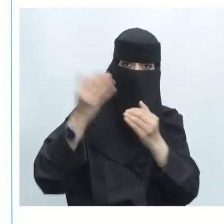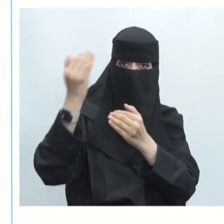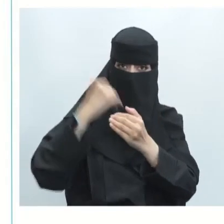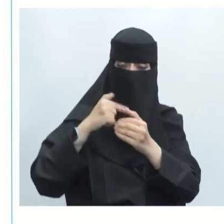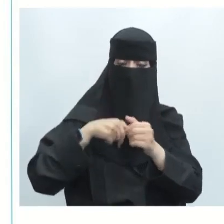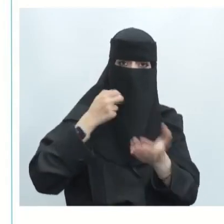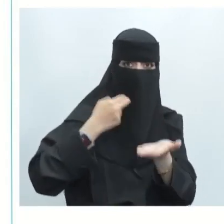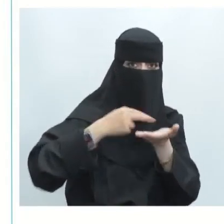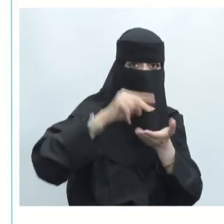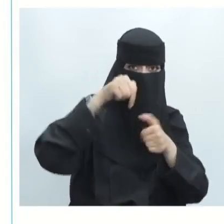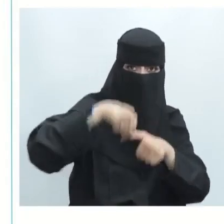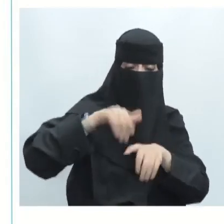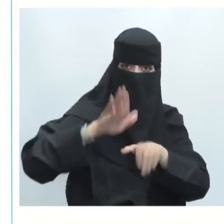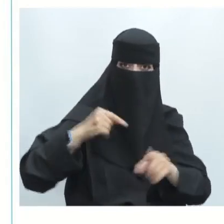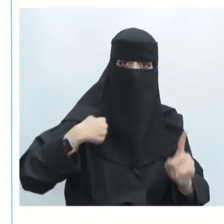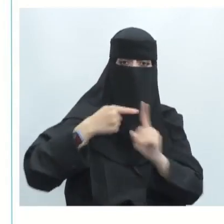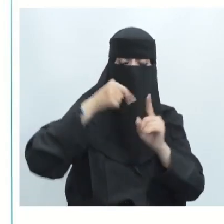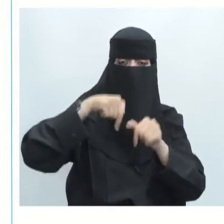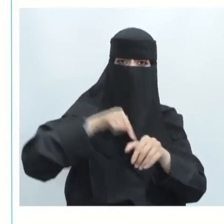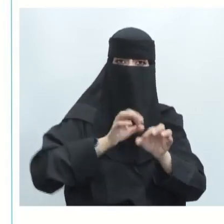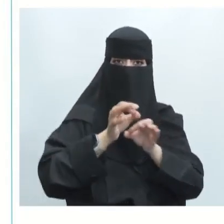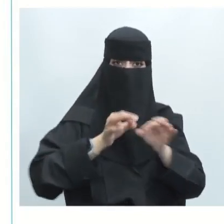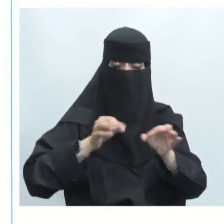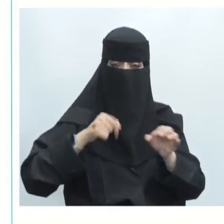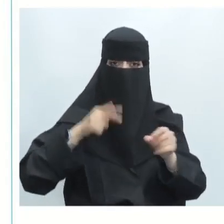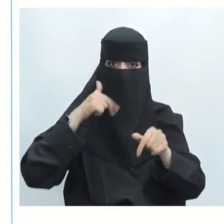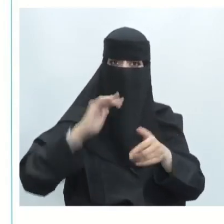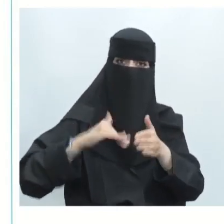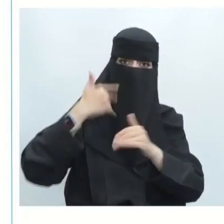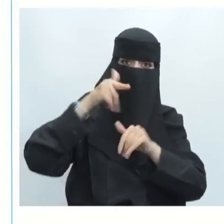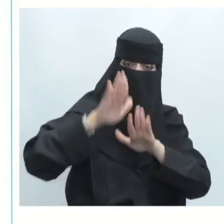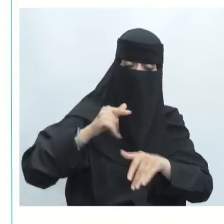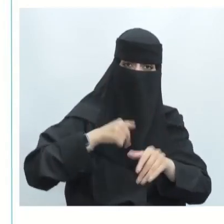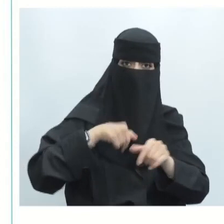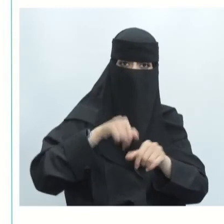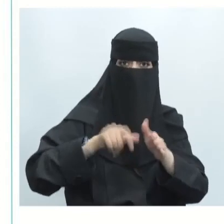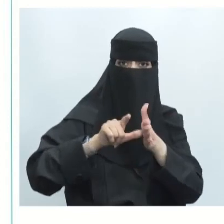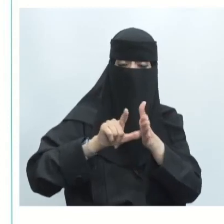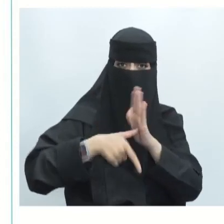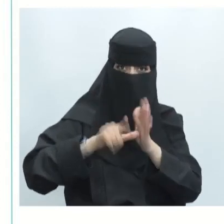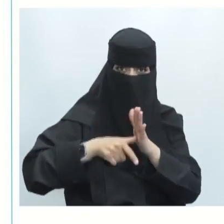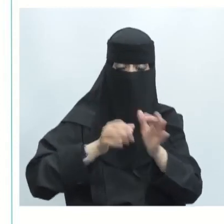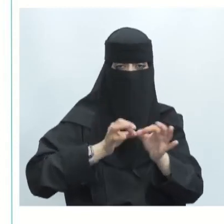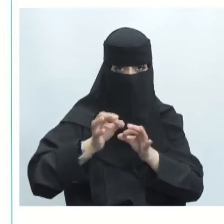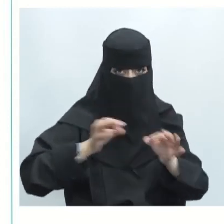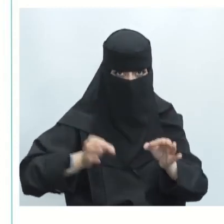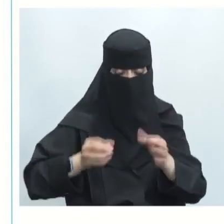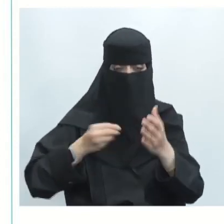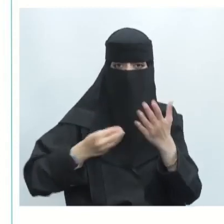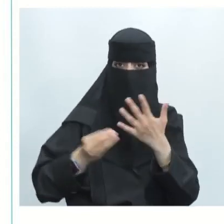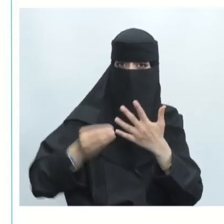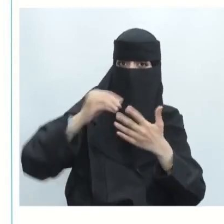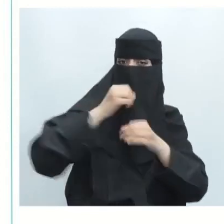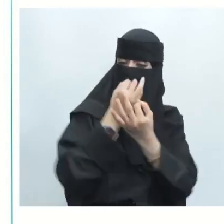ورساله ووضع الاهداف وايضا الاستراتيجيات وبذلك يكون التخطيط الاستراتيجي اكتمل او خطوات التخطيط